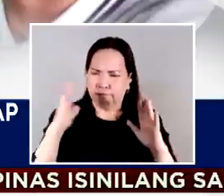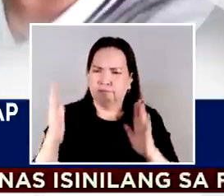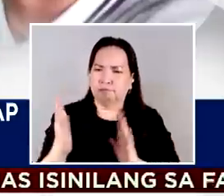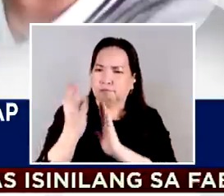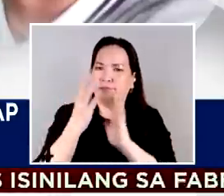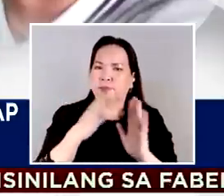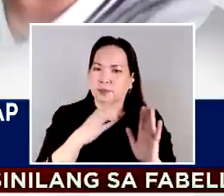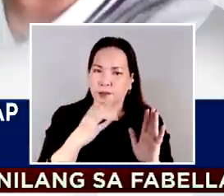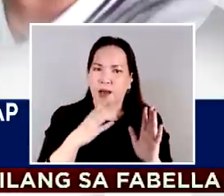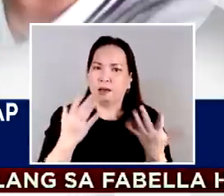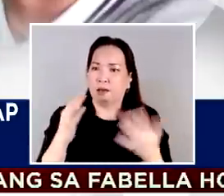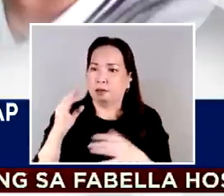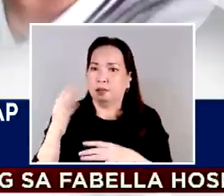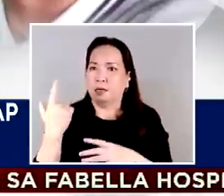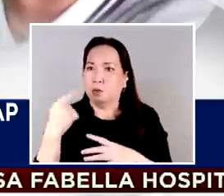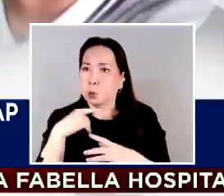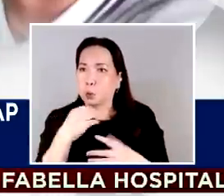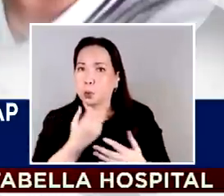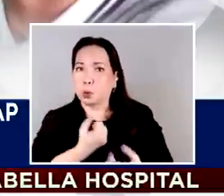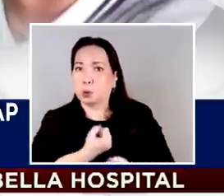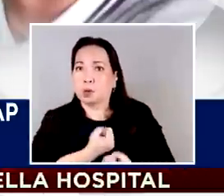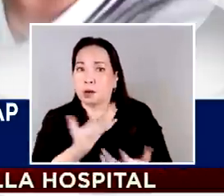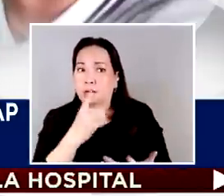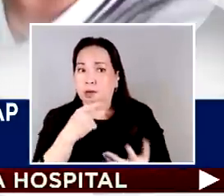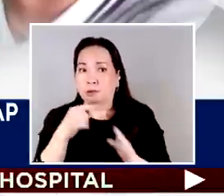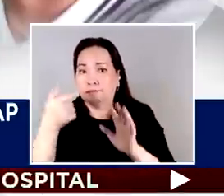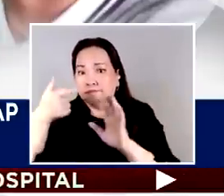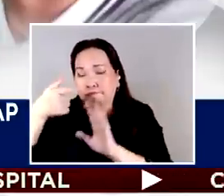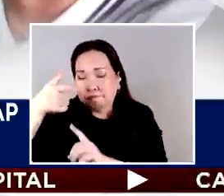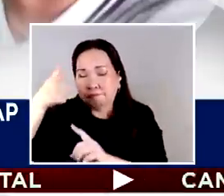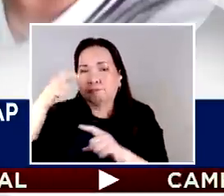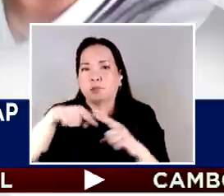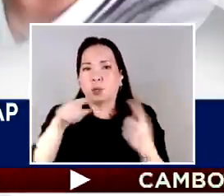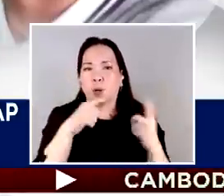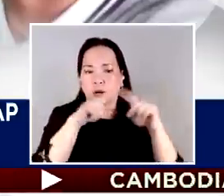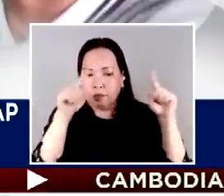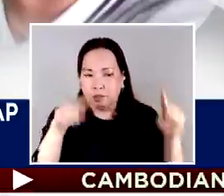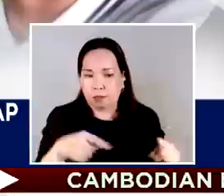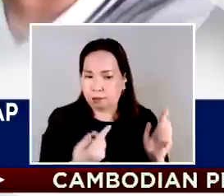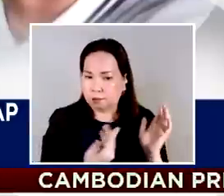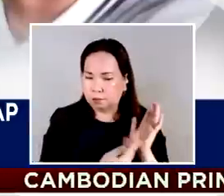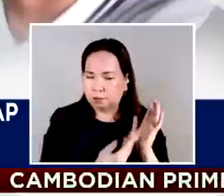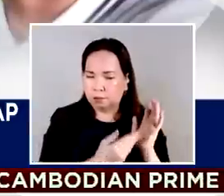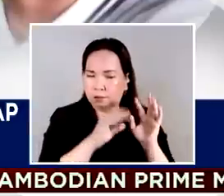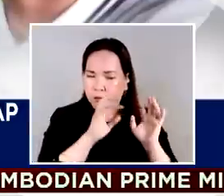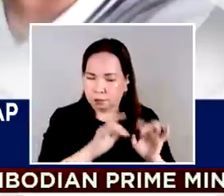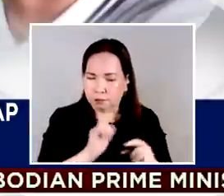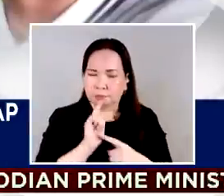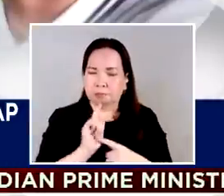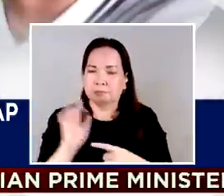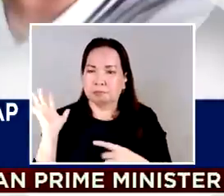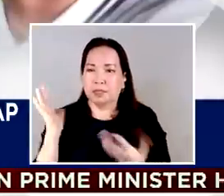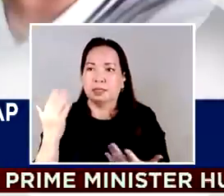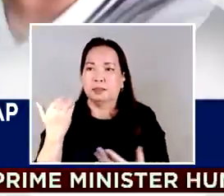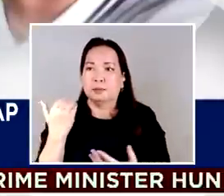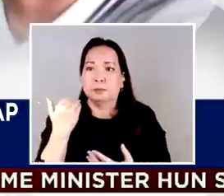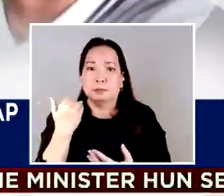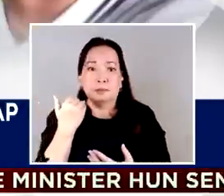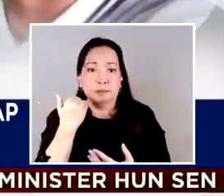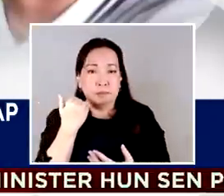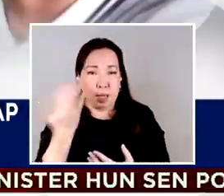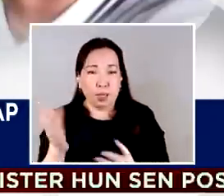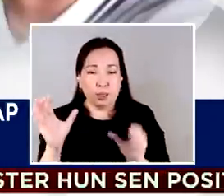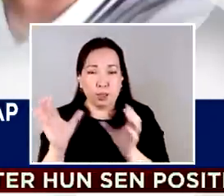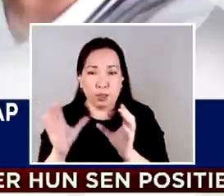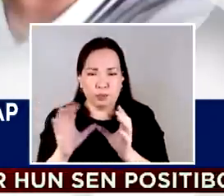of the gunman, the affidavits of the PDL, the death certificates, and everything attached so that we